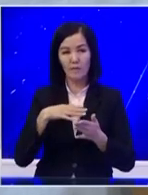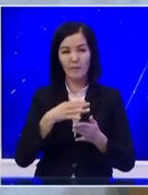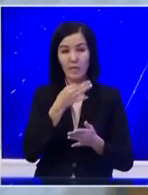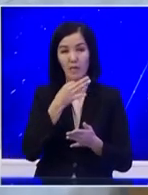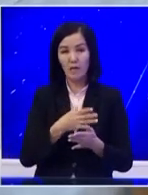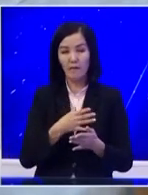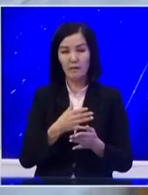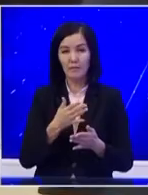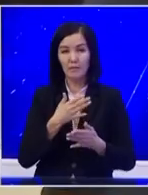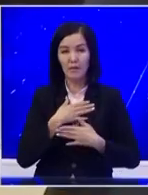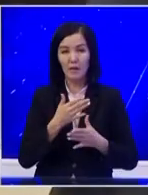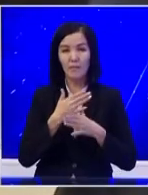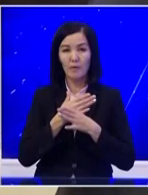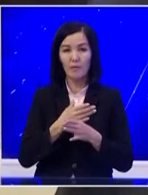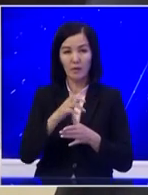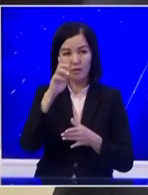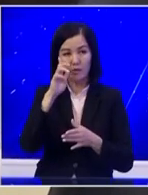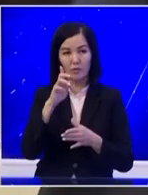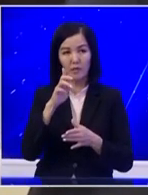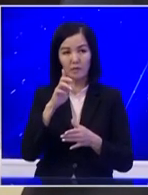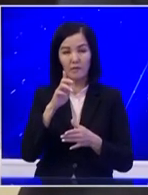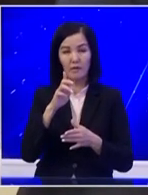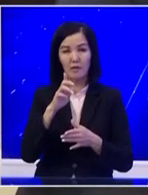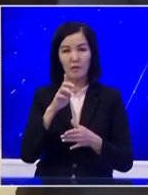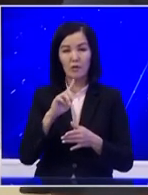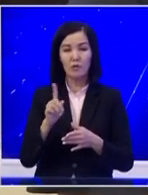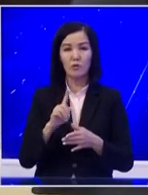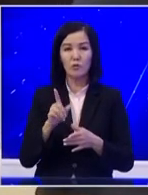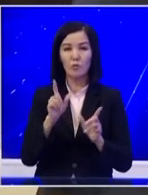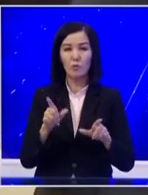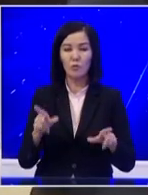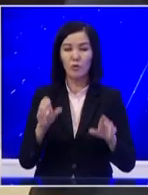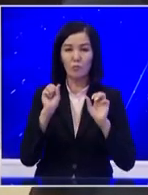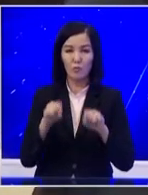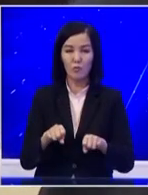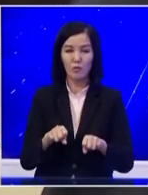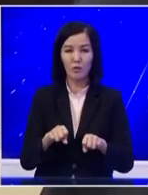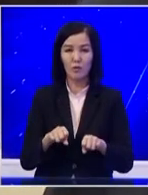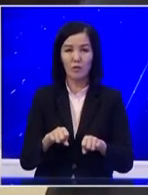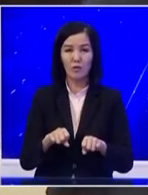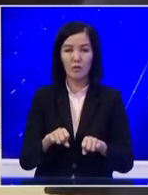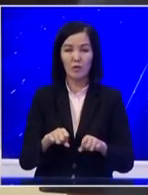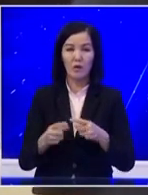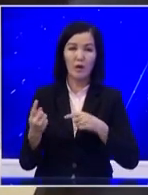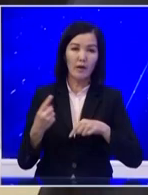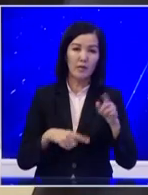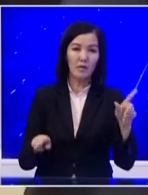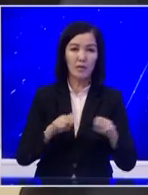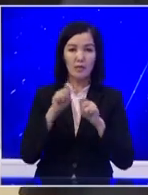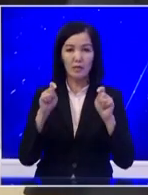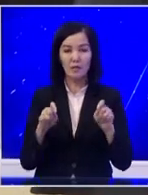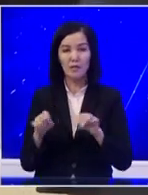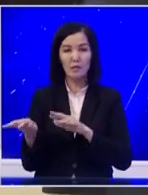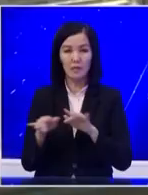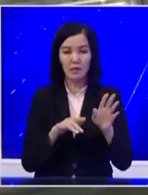что это все так помогает государству с этой стороны, что люди могут продвигать свое, ну, своей